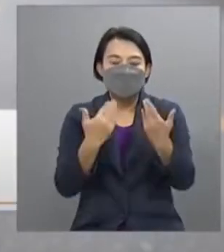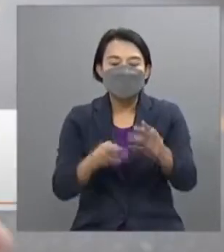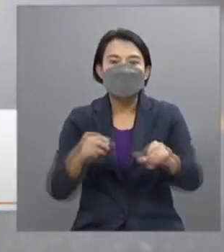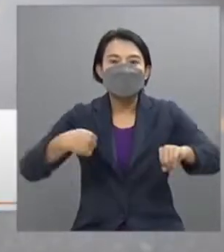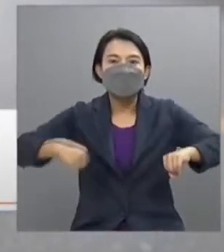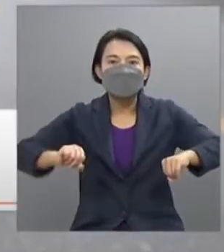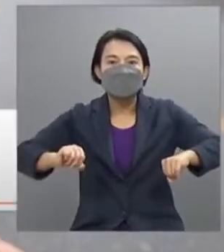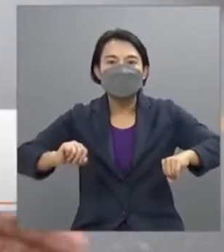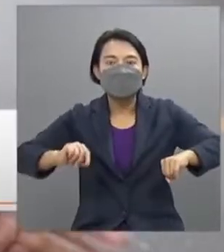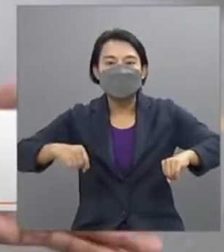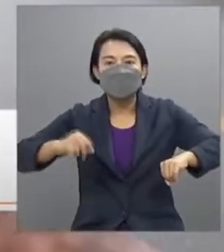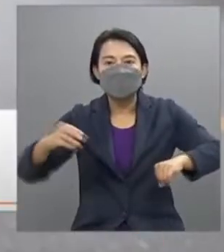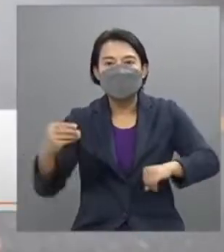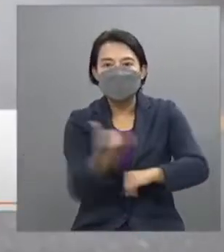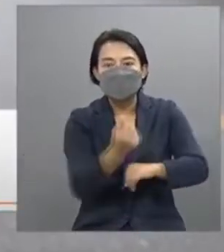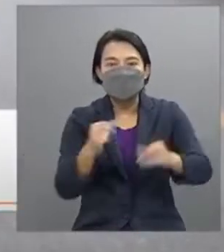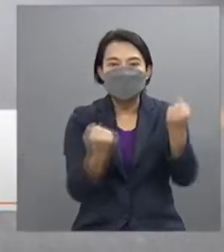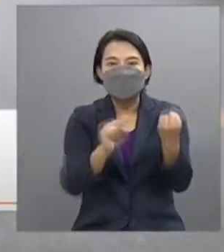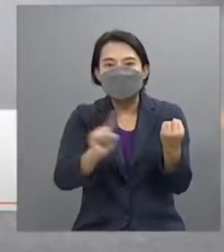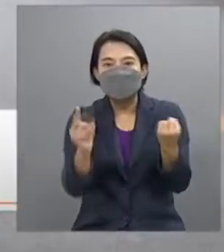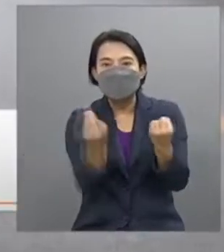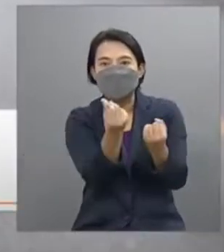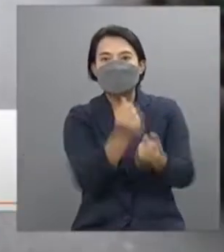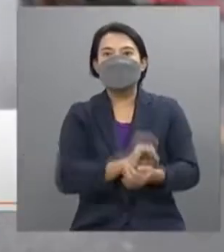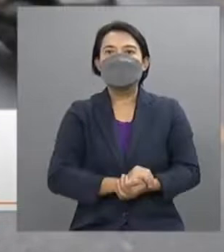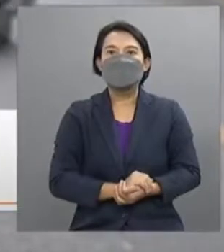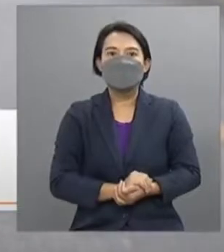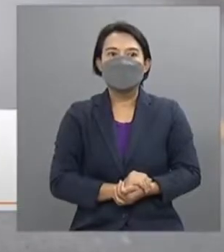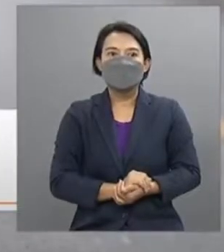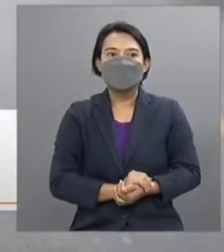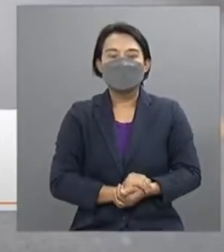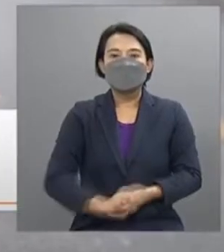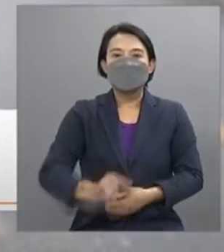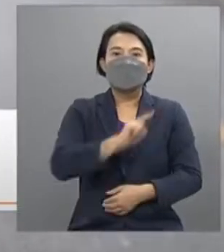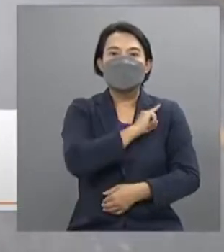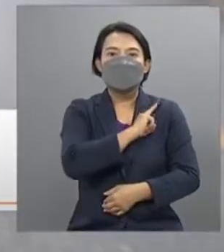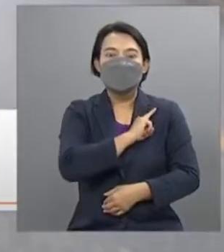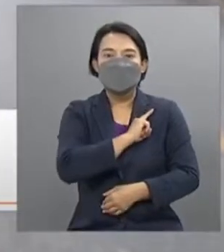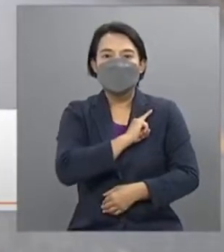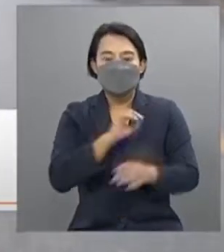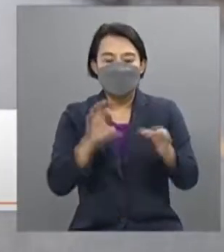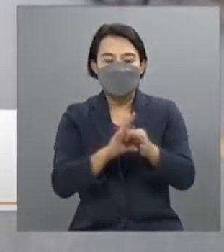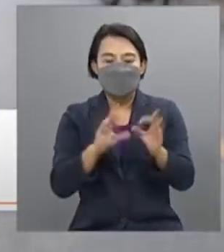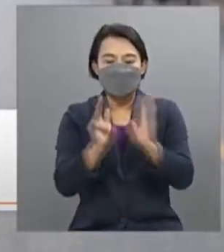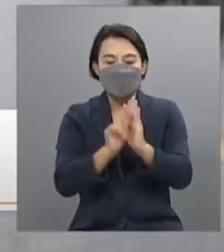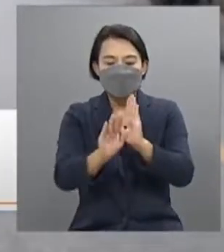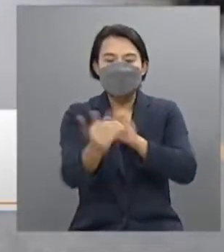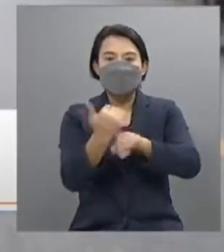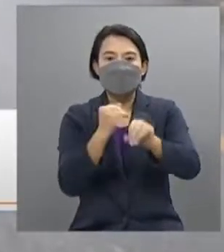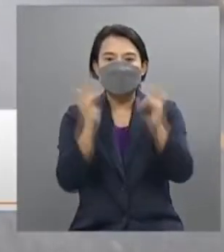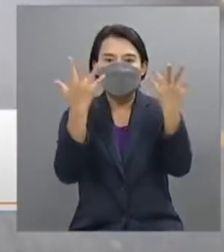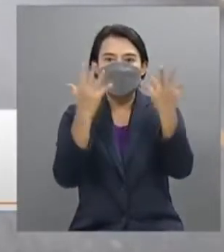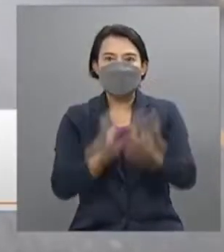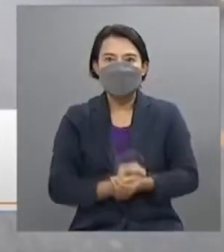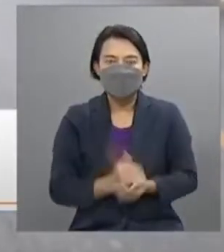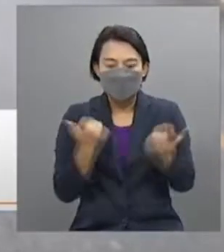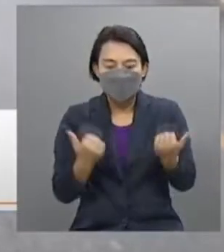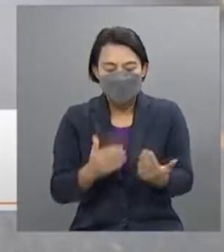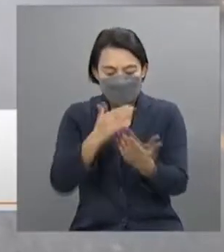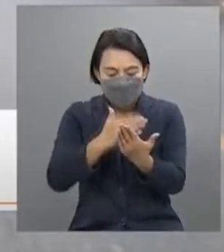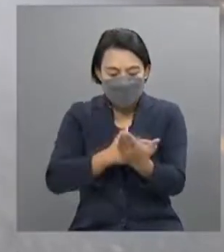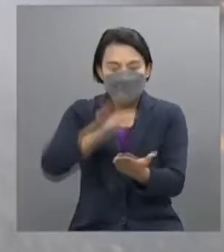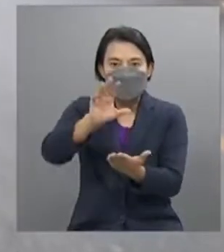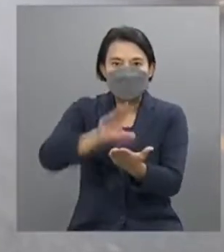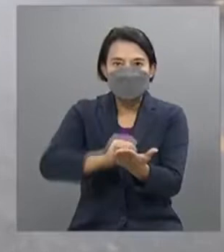รนะครับทำให้เกิดอุบัติเหตุบ่อยตามแยกต่างๆก็ตอนนี้กำลังรวบรวมข้อมูลนะครับเสนอ